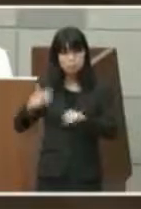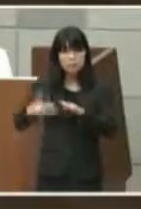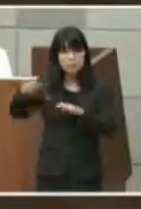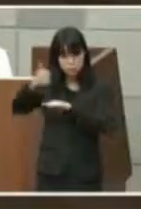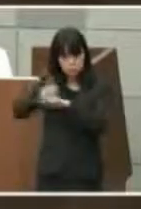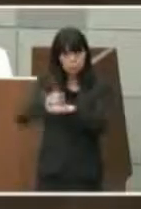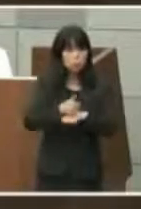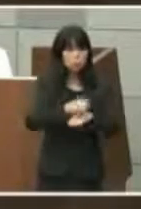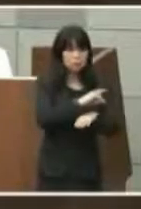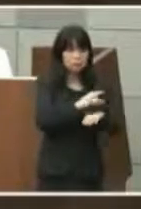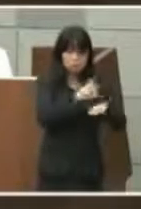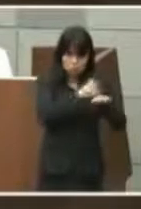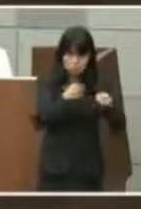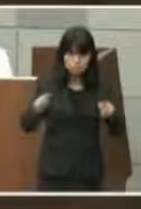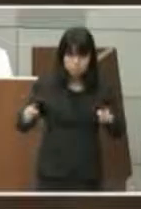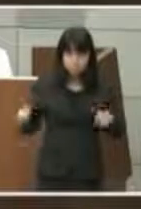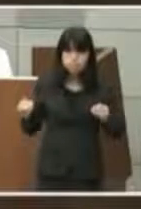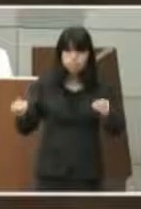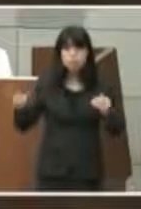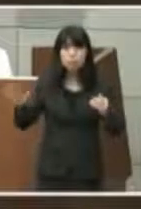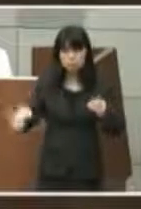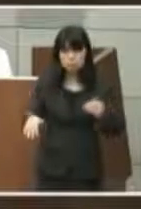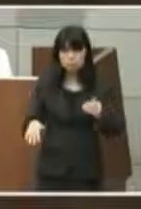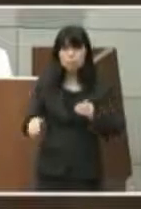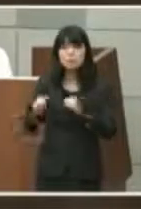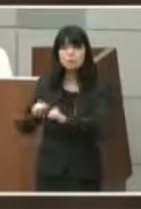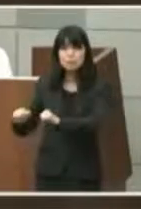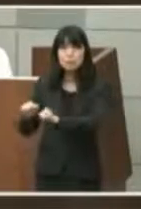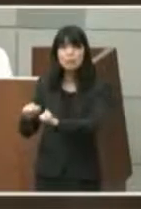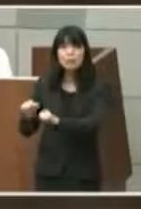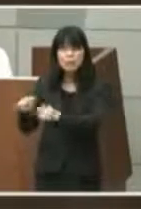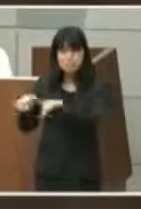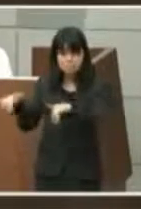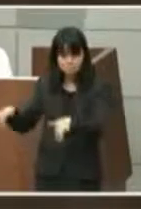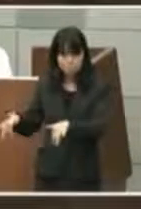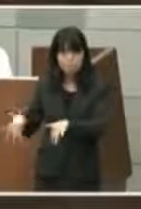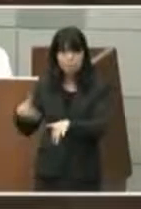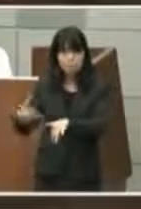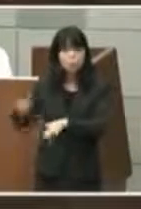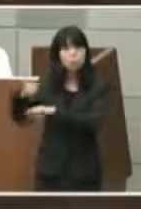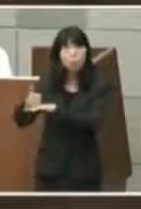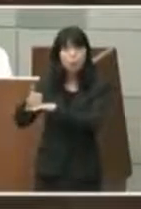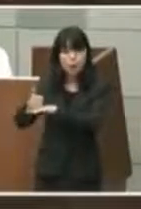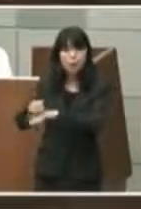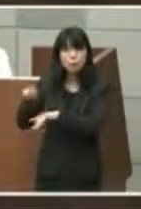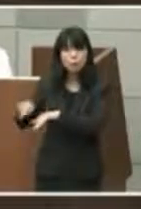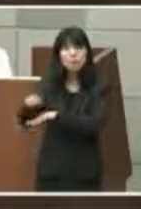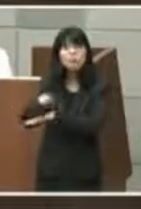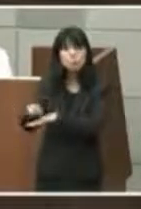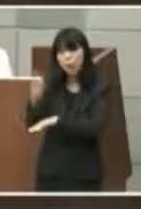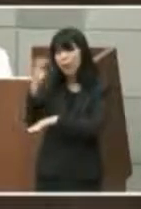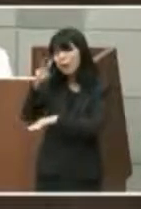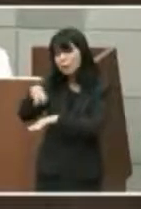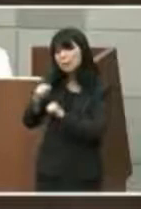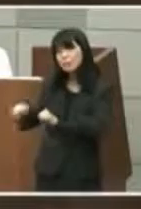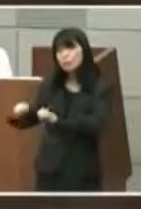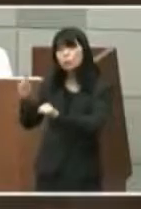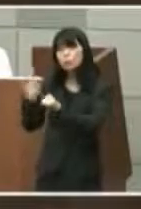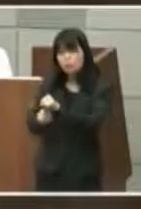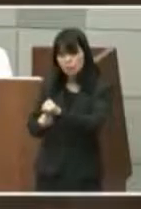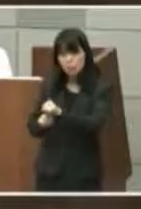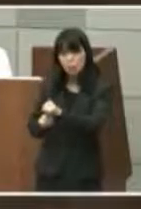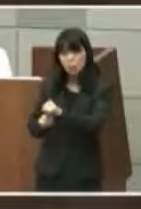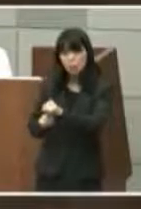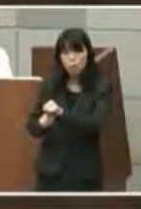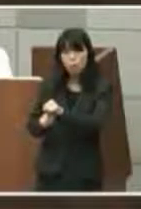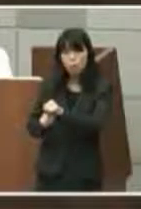。また執行機関である地方公共団体の長がその事務を管理執行するにあたっての地